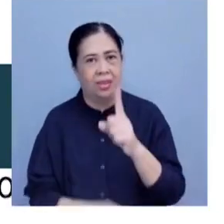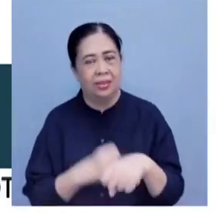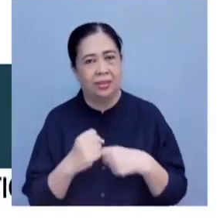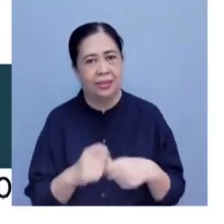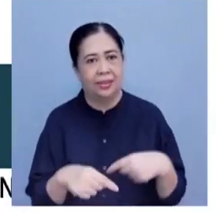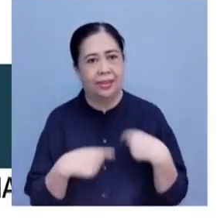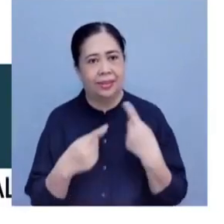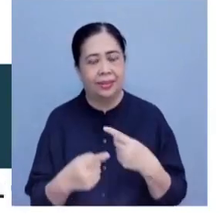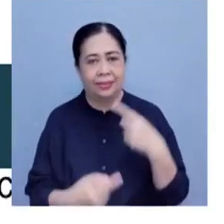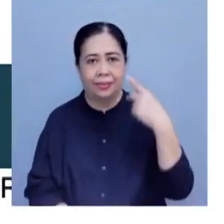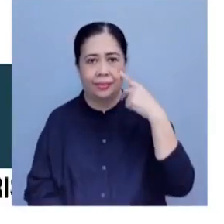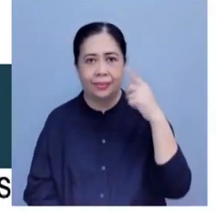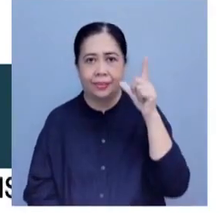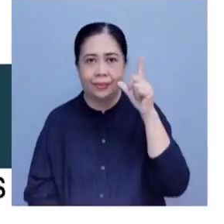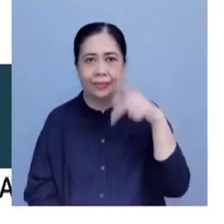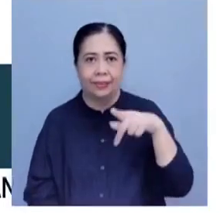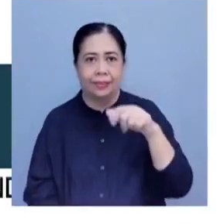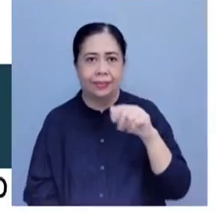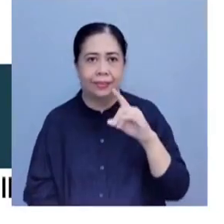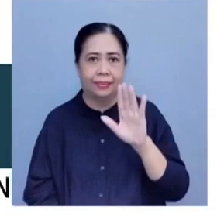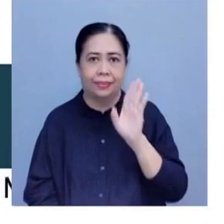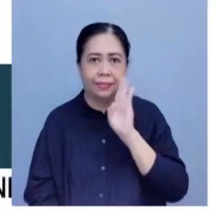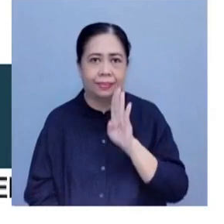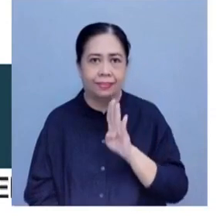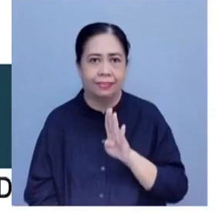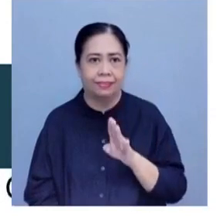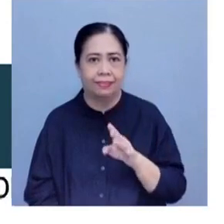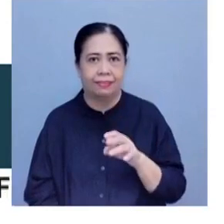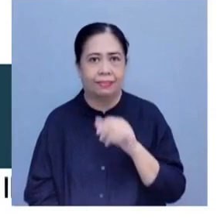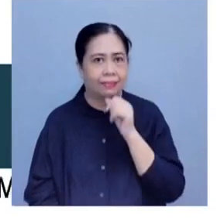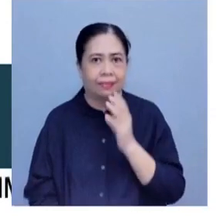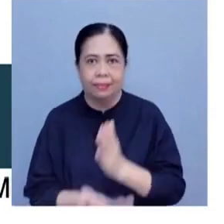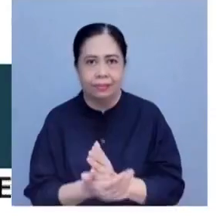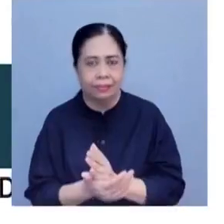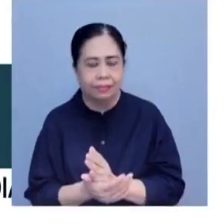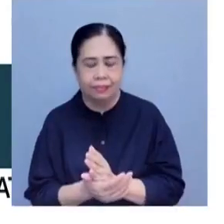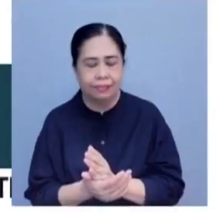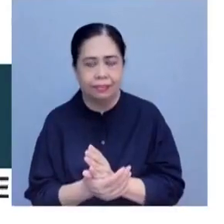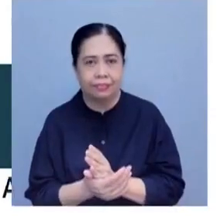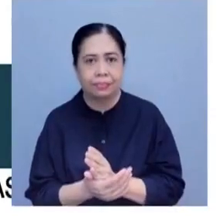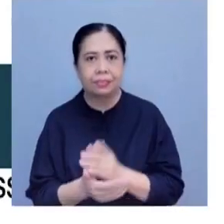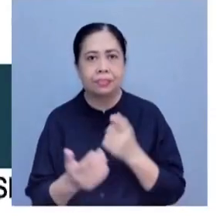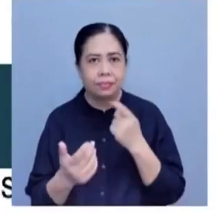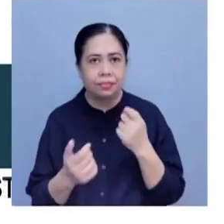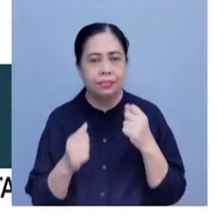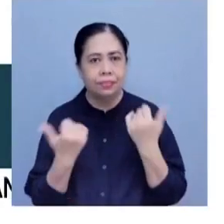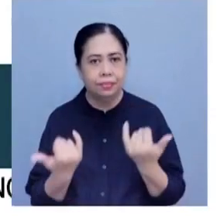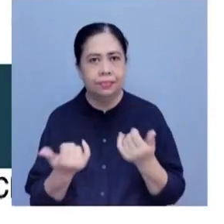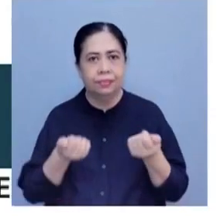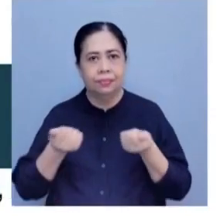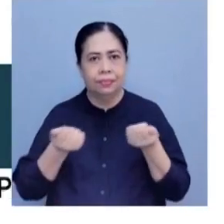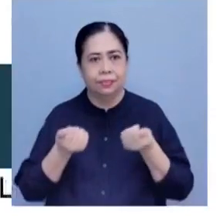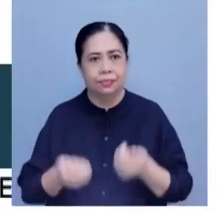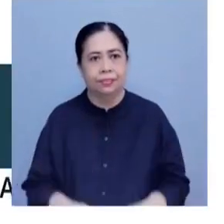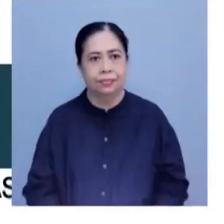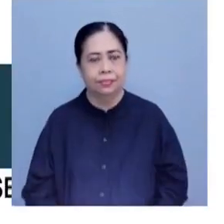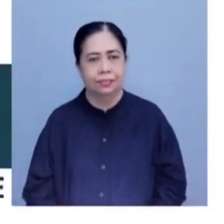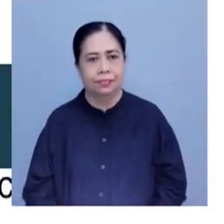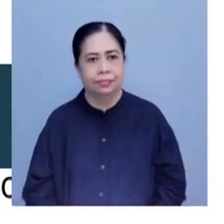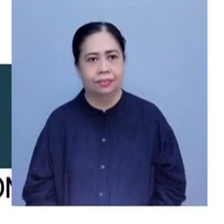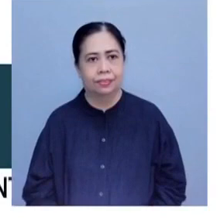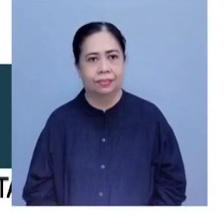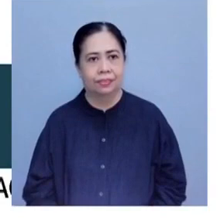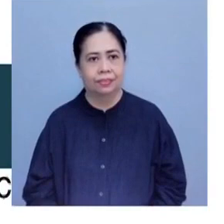Percy Lapid's killing, Roy, it didn't stop there. Hindi doon tumigil. Because under this administration, humaba pa